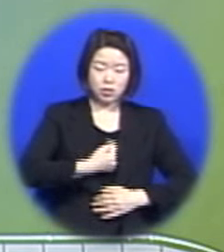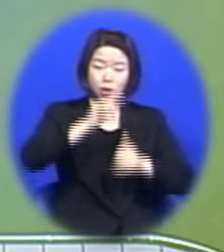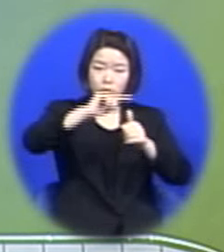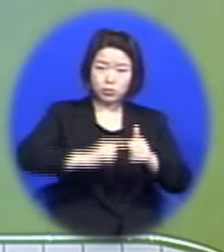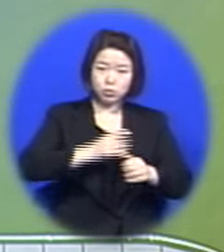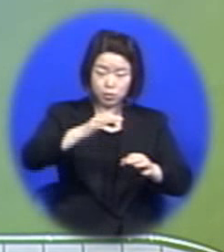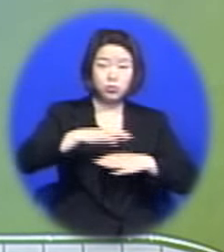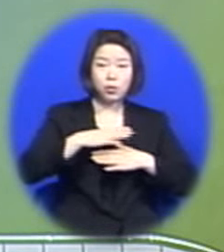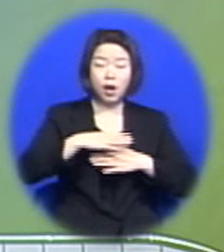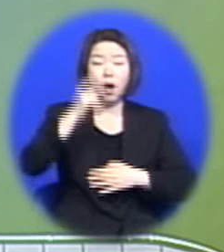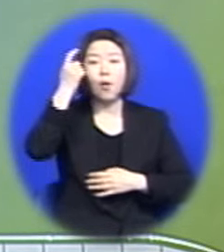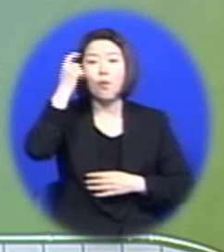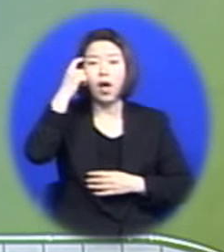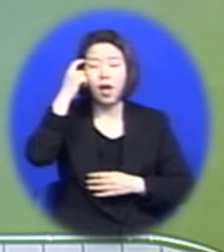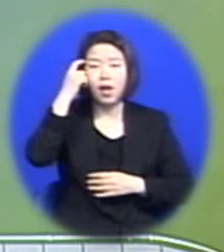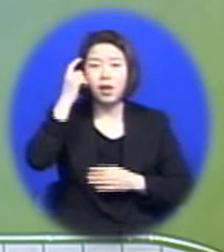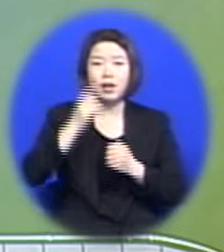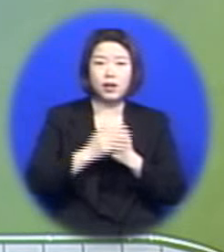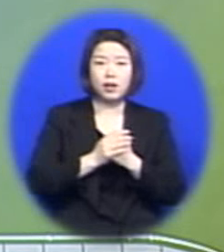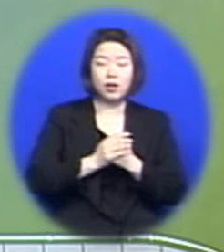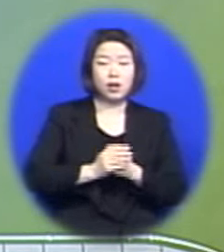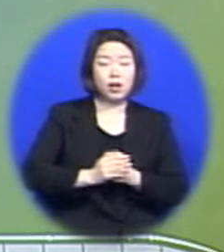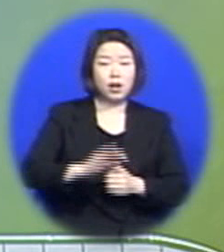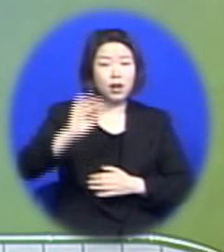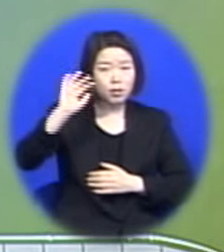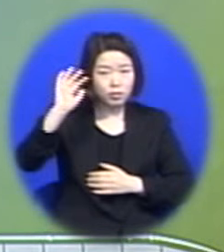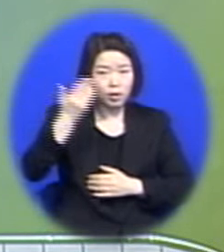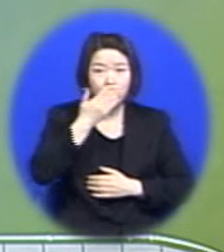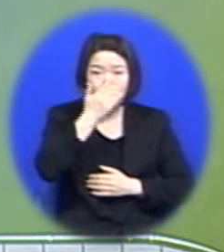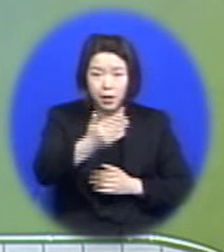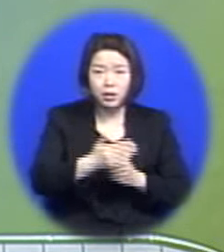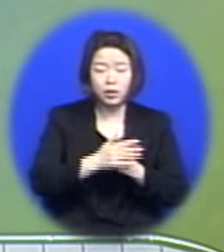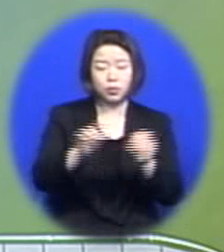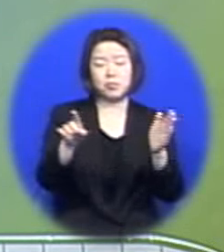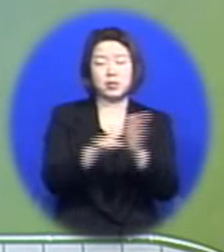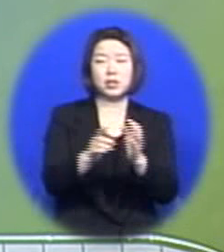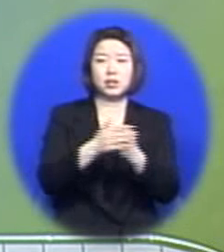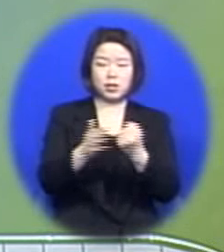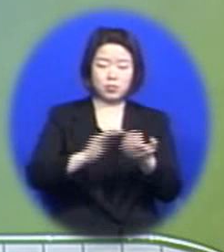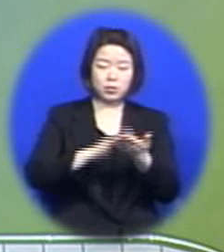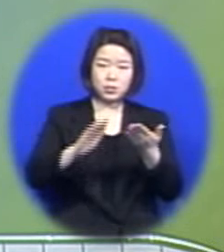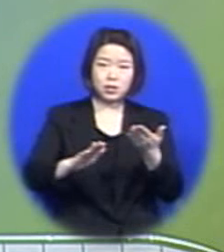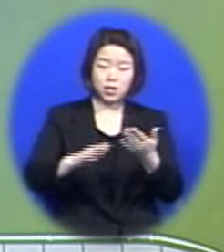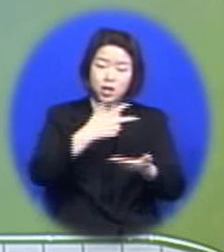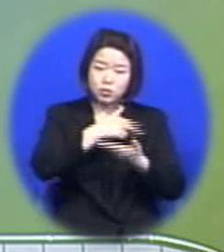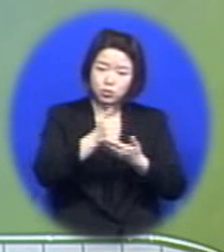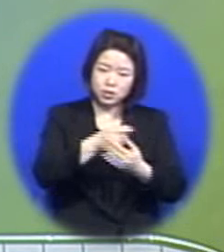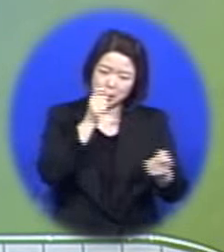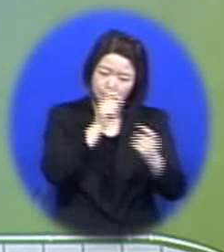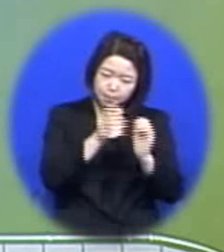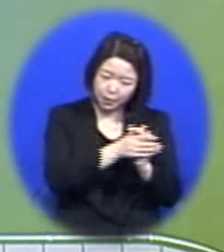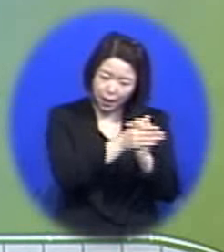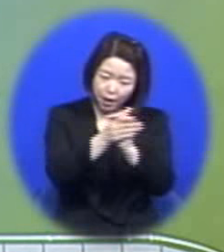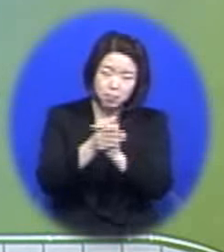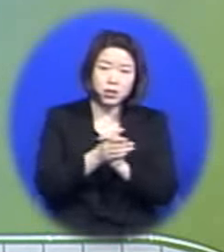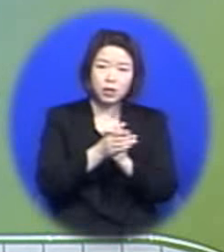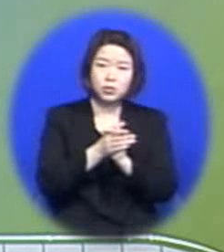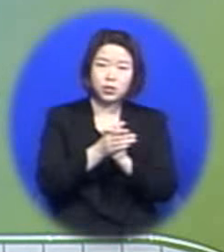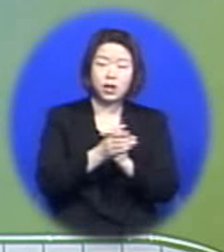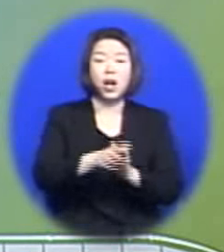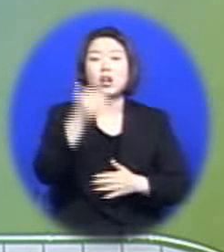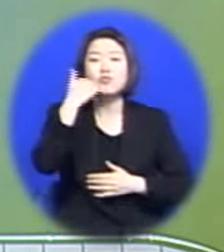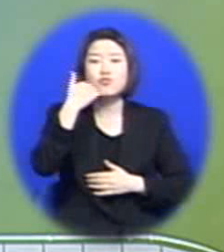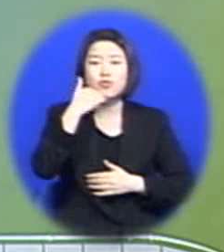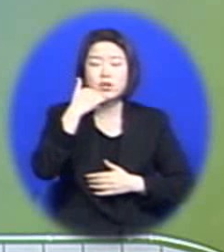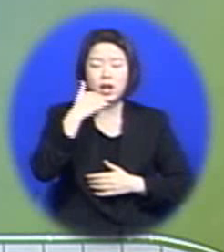놀래요. 왜? 된다고 믿어지니까. 주님과의 친밀한 교제가 누구나, 예수를 믿으면